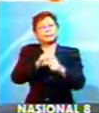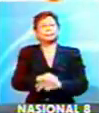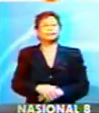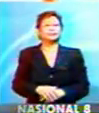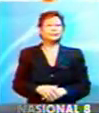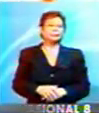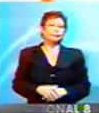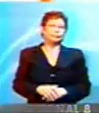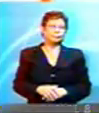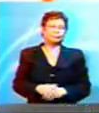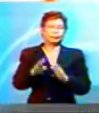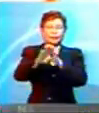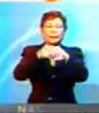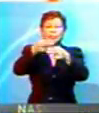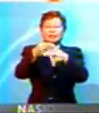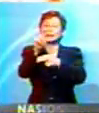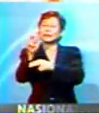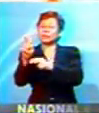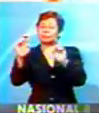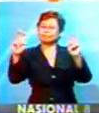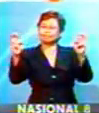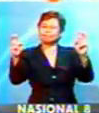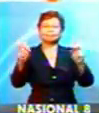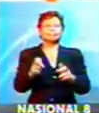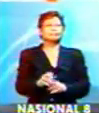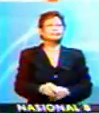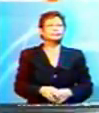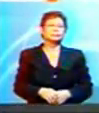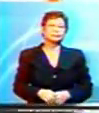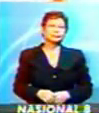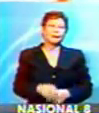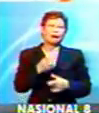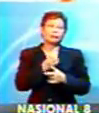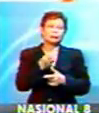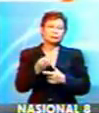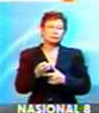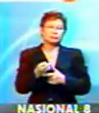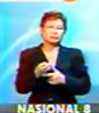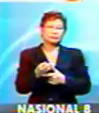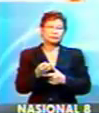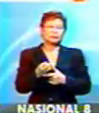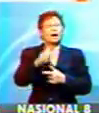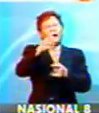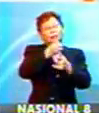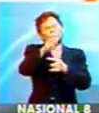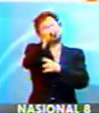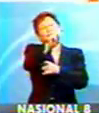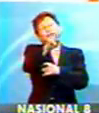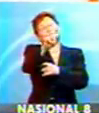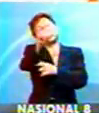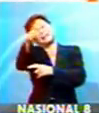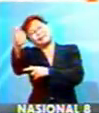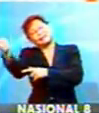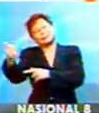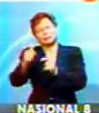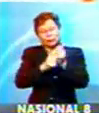pemasaran berama TV ataupun apa ni Apa ni saluran yang lain